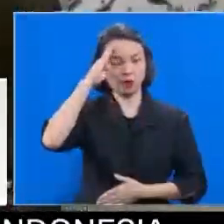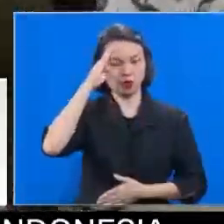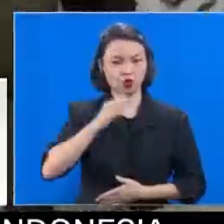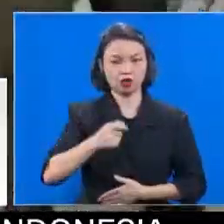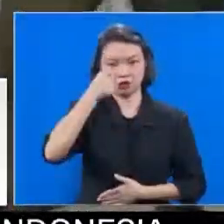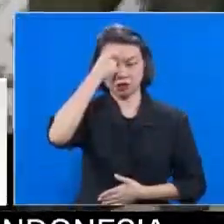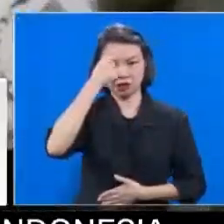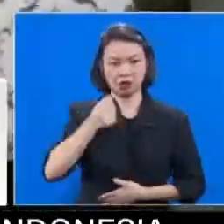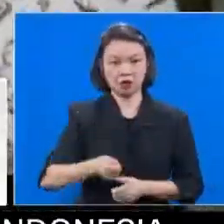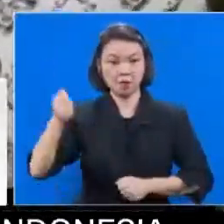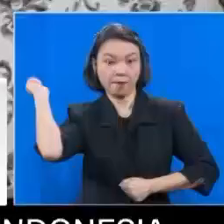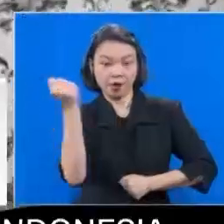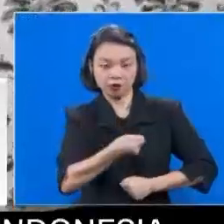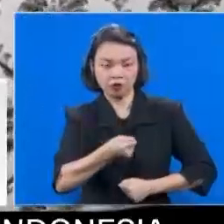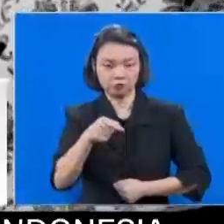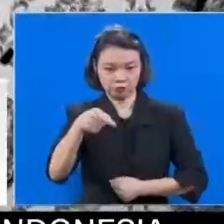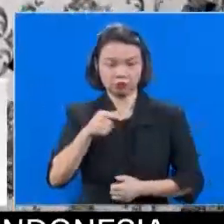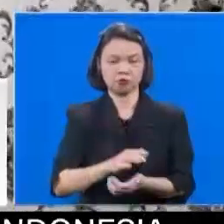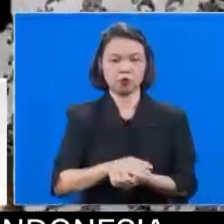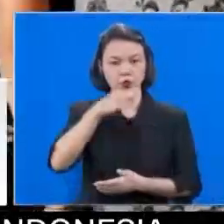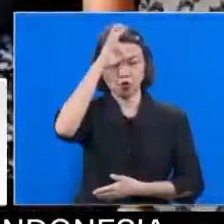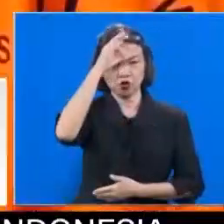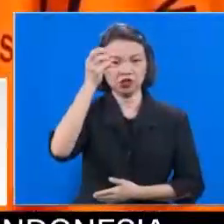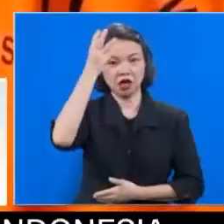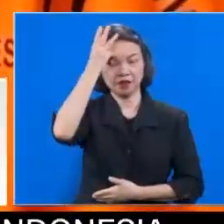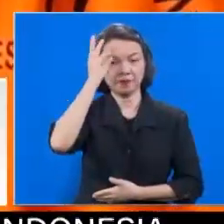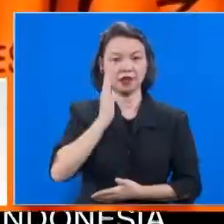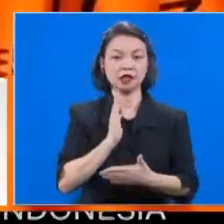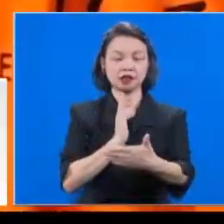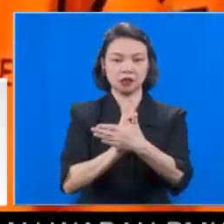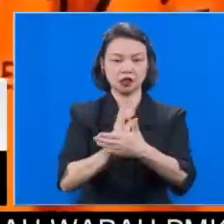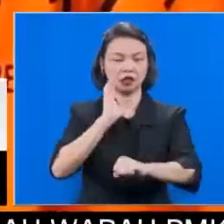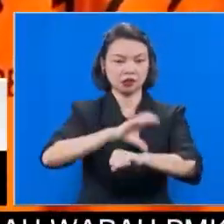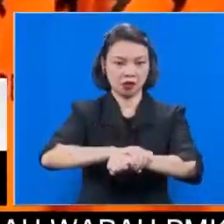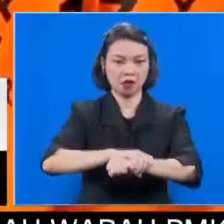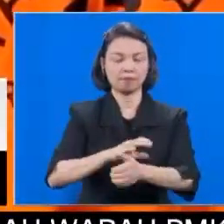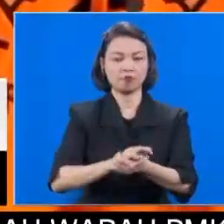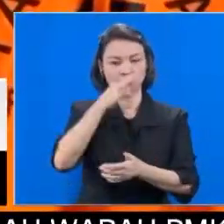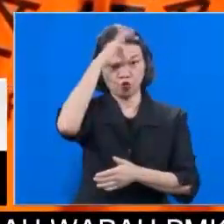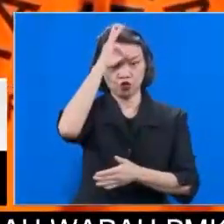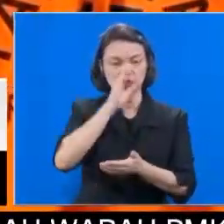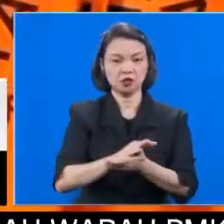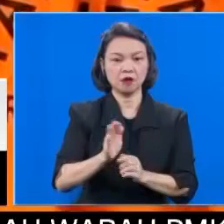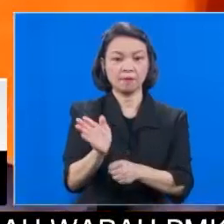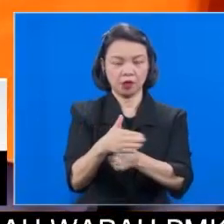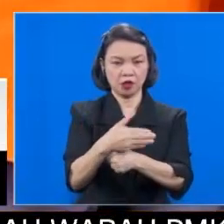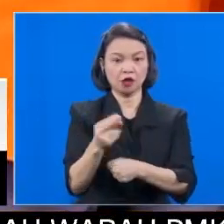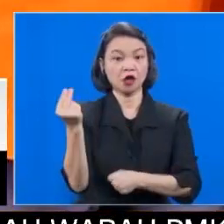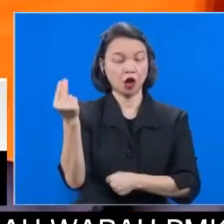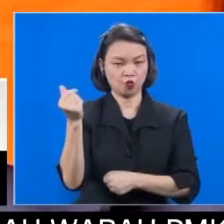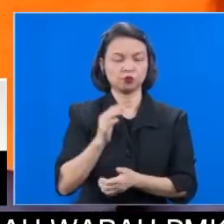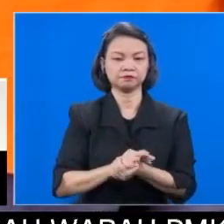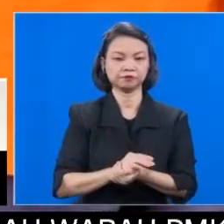pembacokan Aida Gazali Rahman personel Polda Kalimantan Tengah ditangkap Anggota Jatanras Polresta Palangkaraya pada Rabu